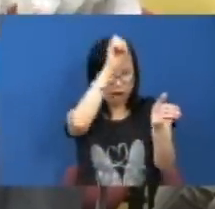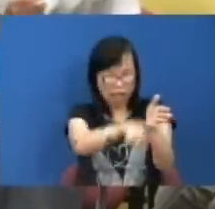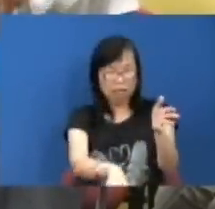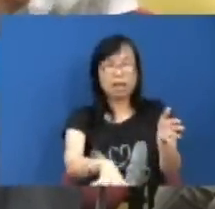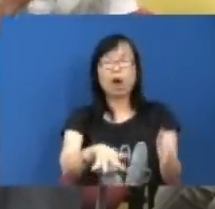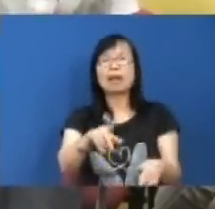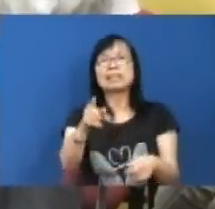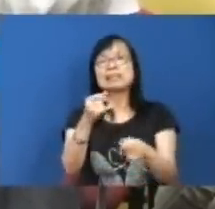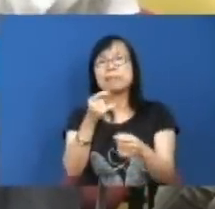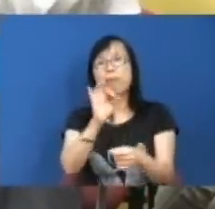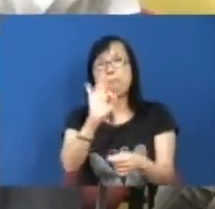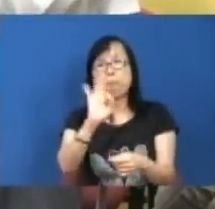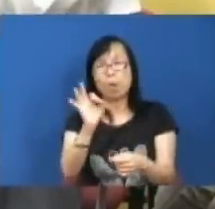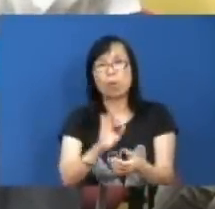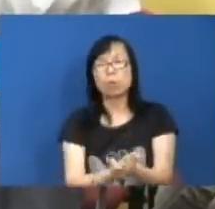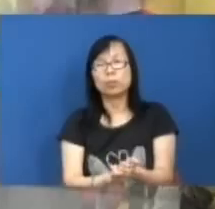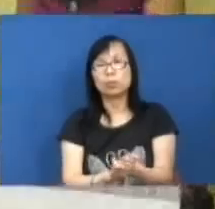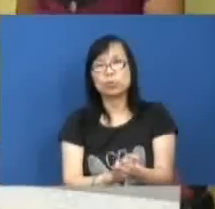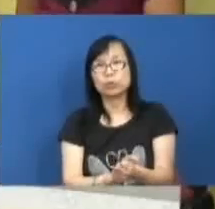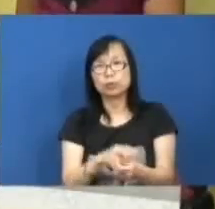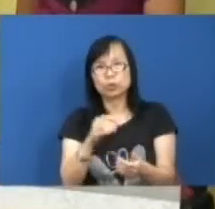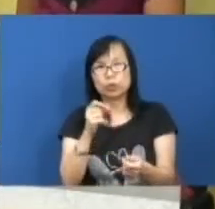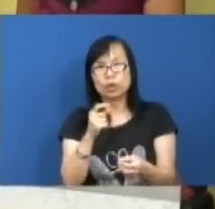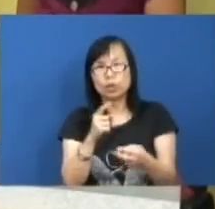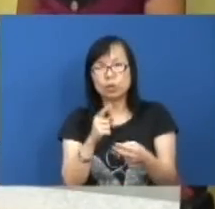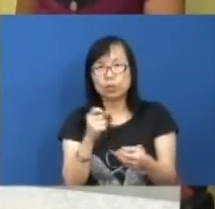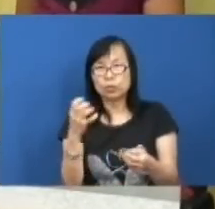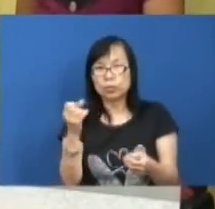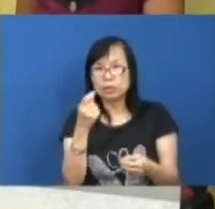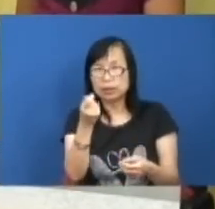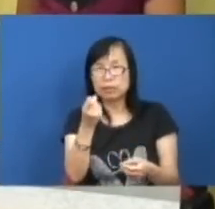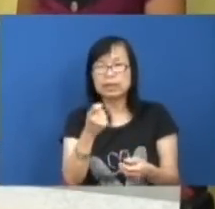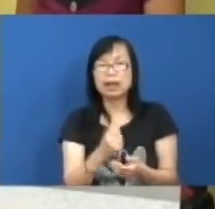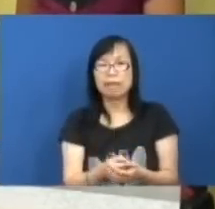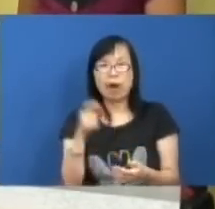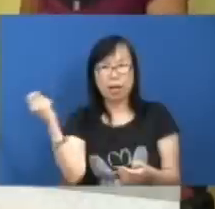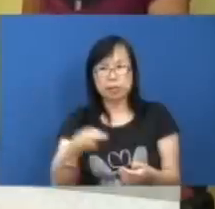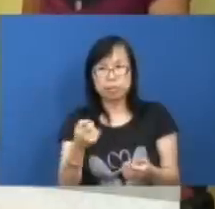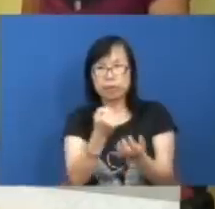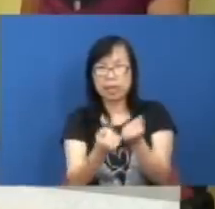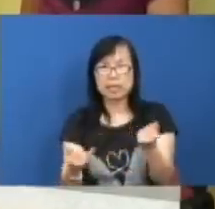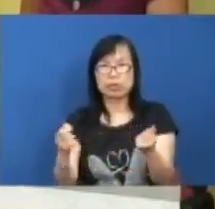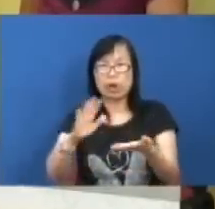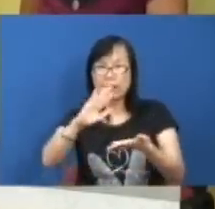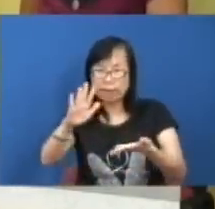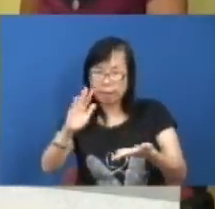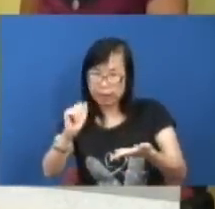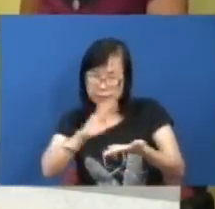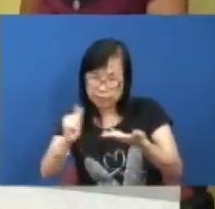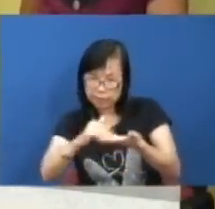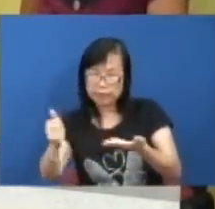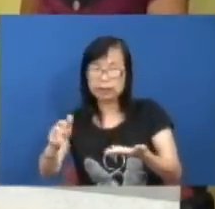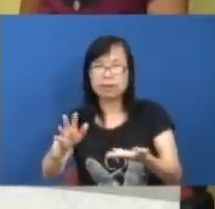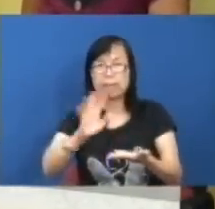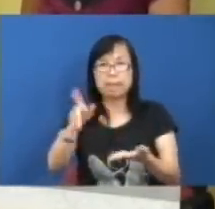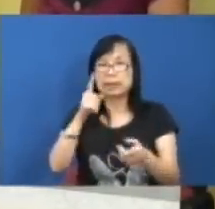咗底油，或者啲功夫做唔足啦。 啱啦，又或者搽完啊咁快又會生翻鏽出嚟，會唔會喺清潔嗰個鏽跡？唔夠